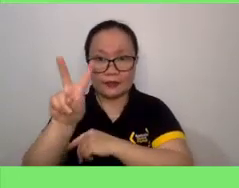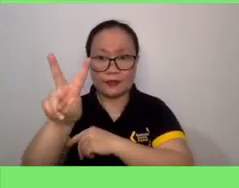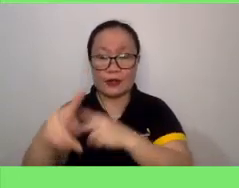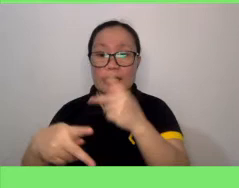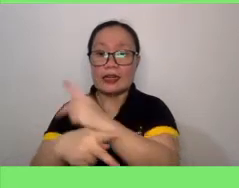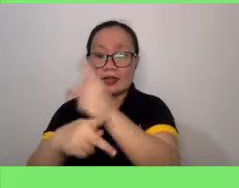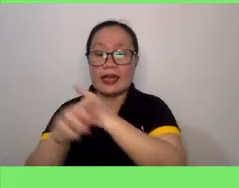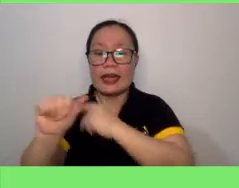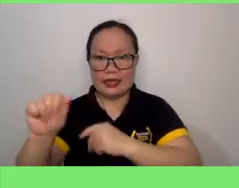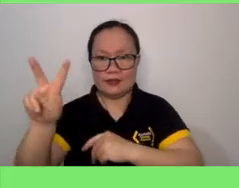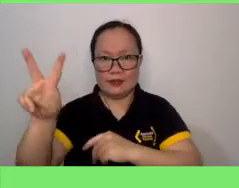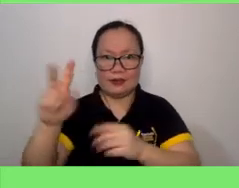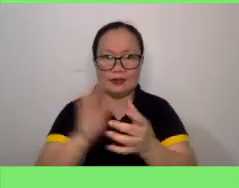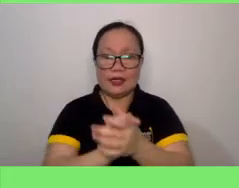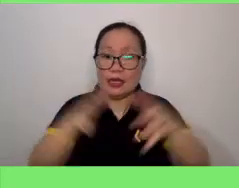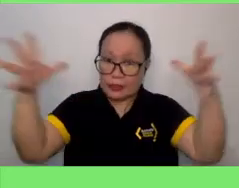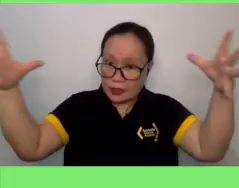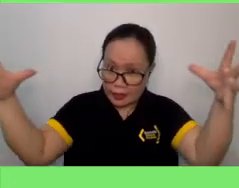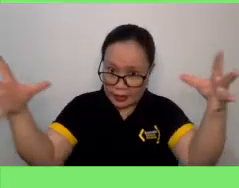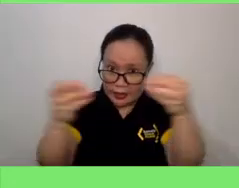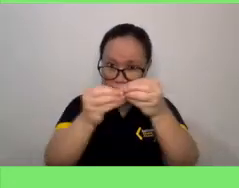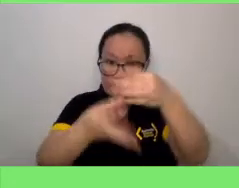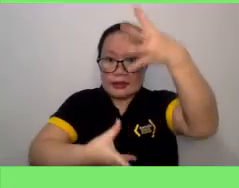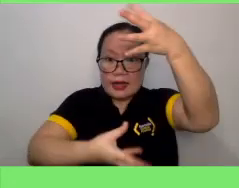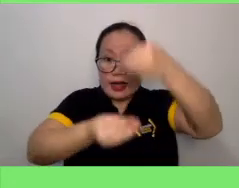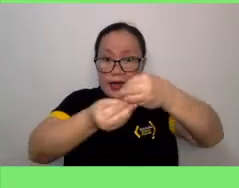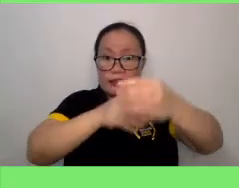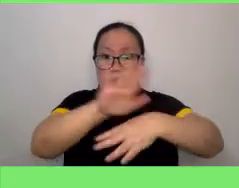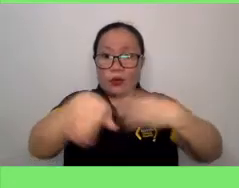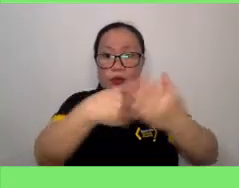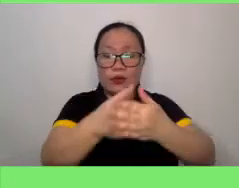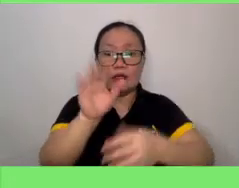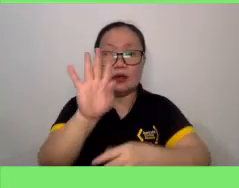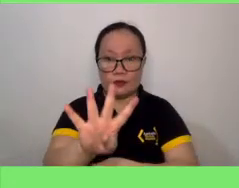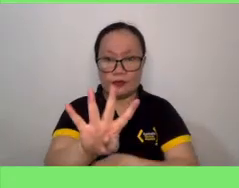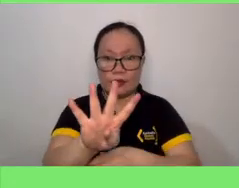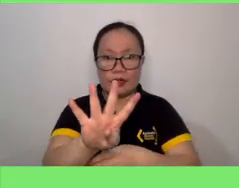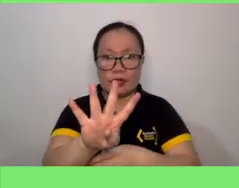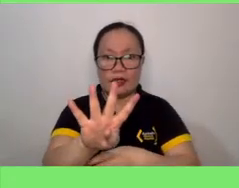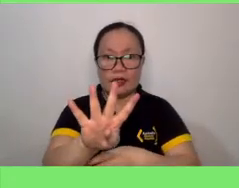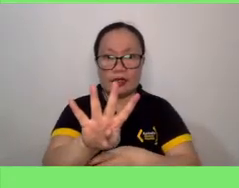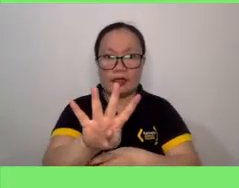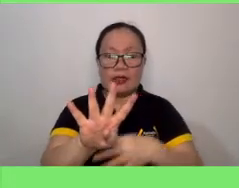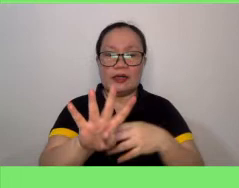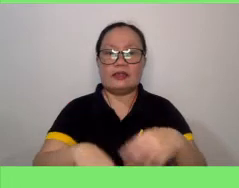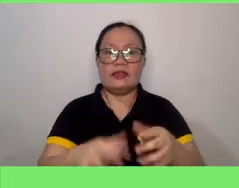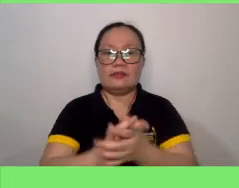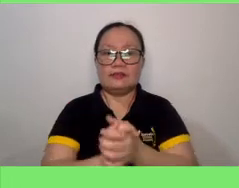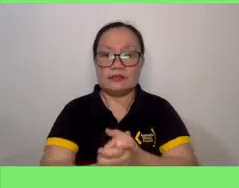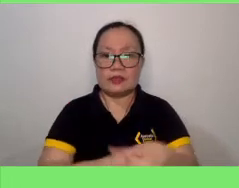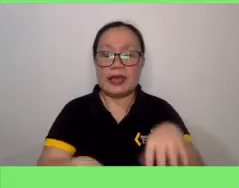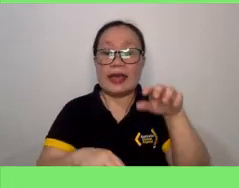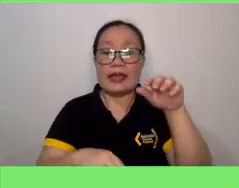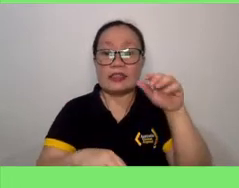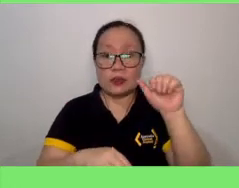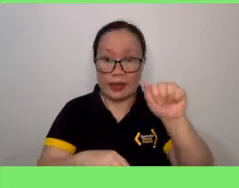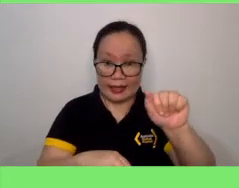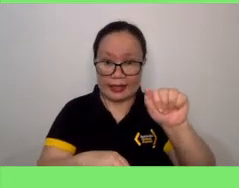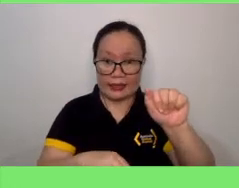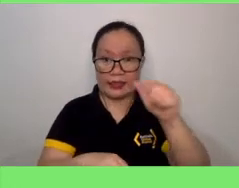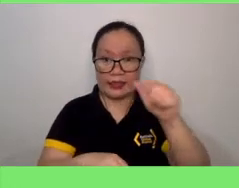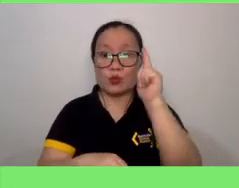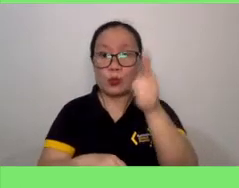pag inad natin ito, 4 plus 4, 8 plus 4, 12 plus 4, 16 plus 4, that is a raised to